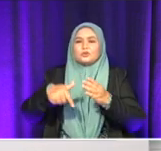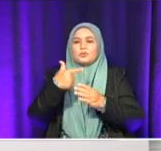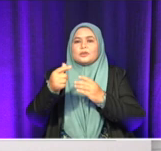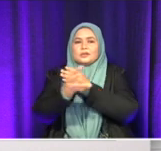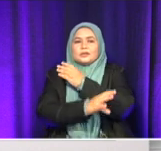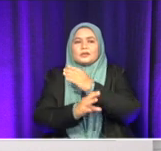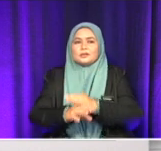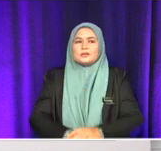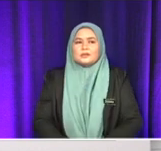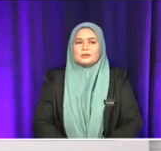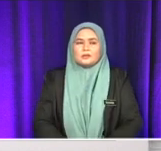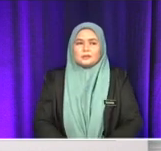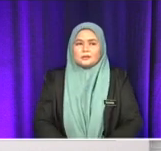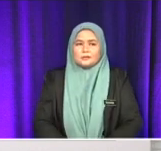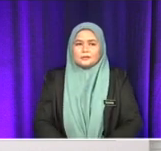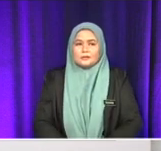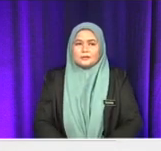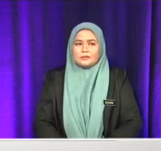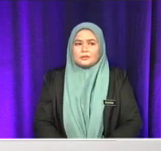jawaban swasta